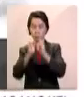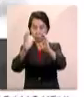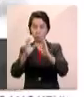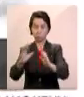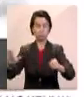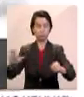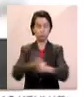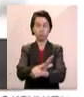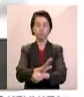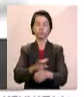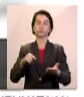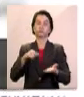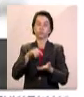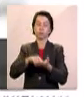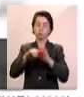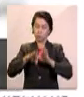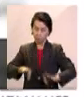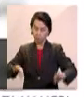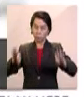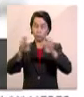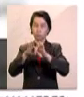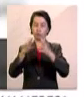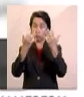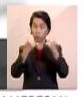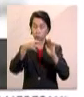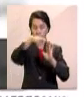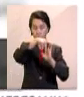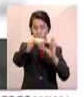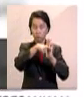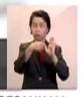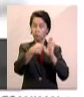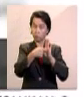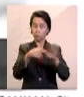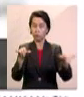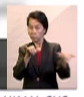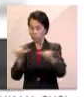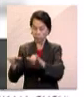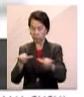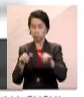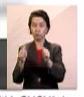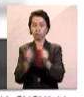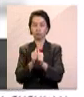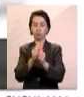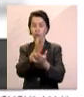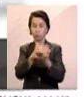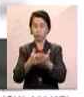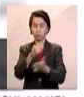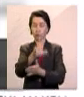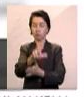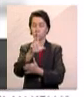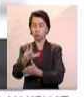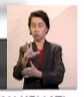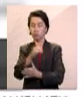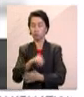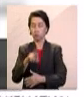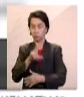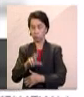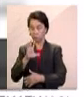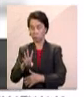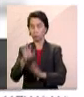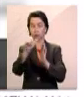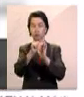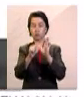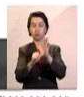keseluruhan. Inisiatif ini adalah penting agar peraturan-peraturan berkenaan adalah selari dengan peruntukan Seksyen 33 dan 34